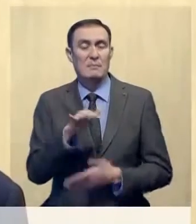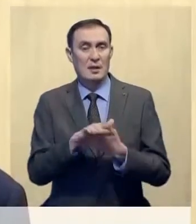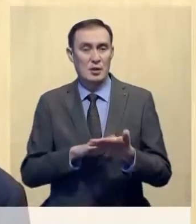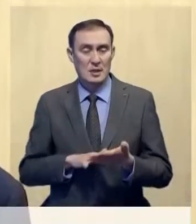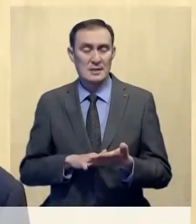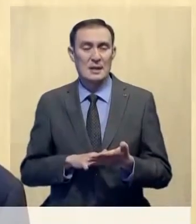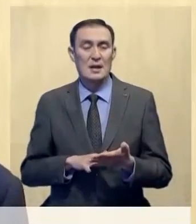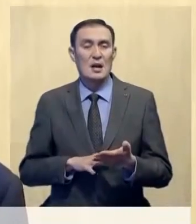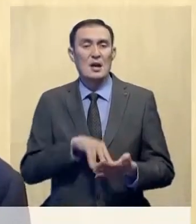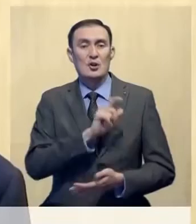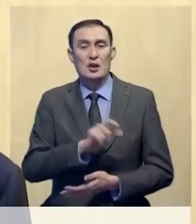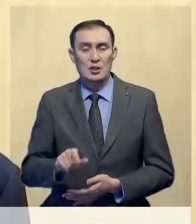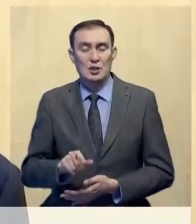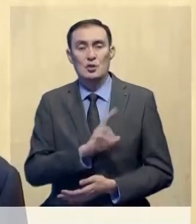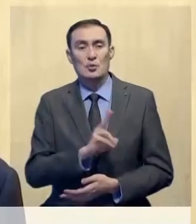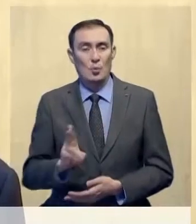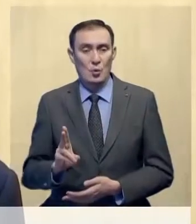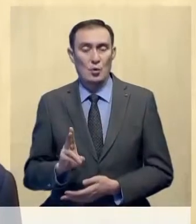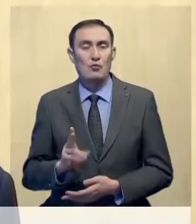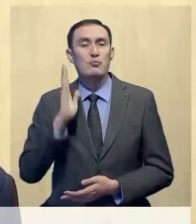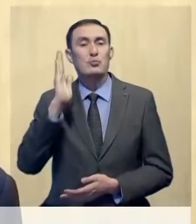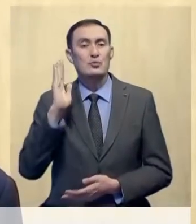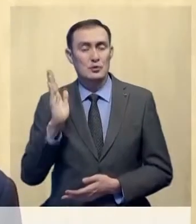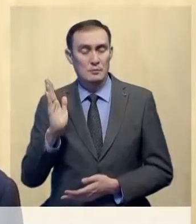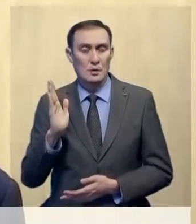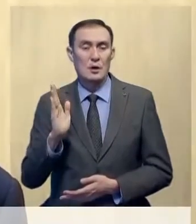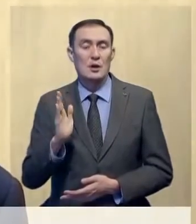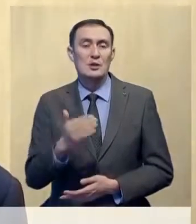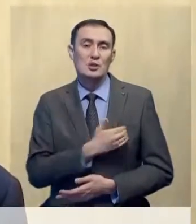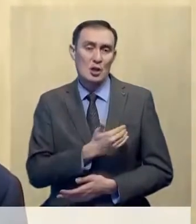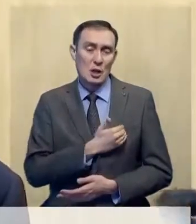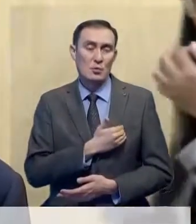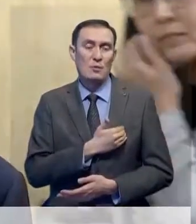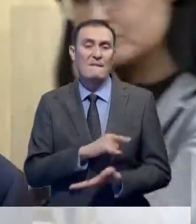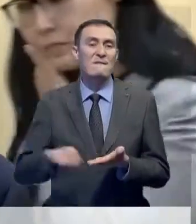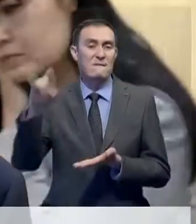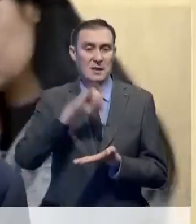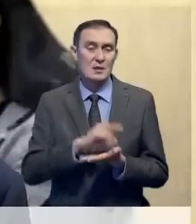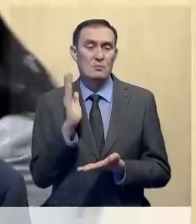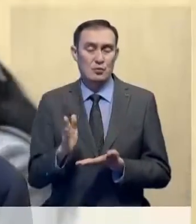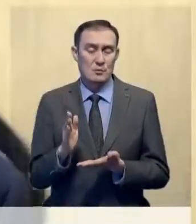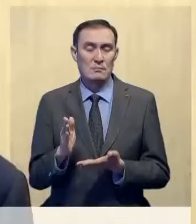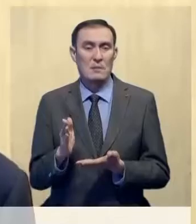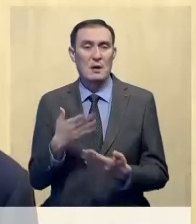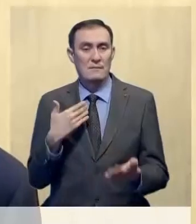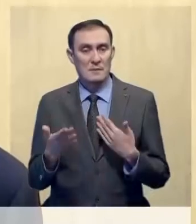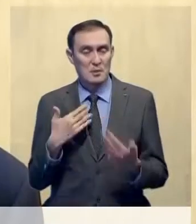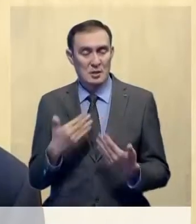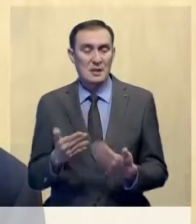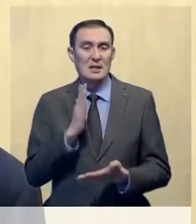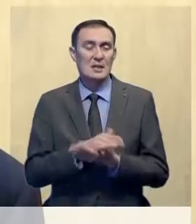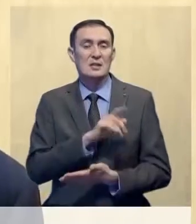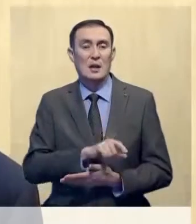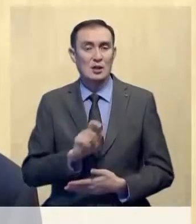Те граждане, которые в будущем будут изъявлять желание вылететь, мы будем с ними работать. Есть